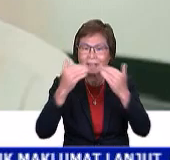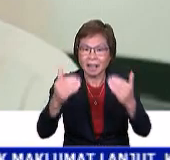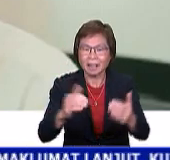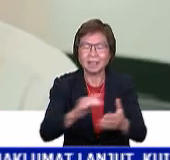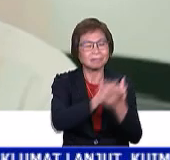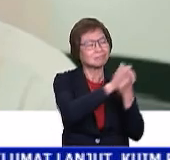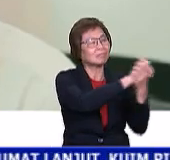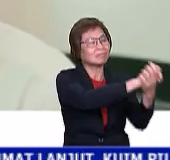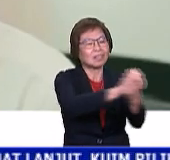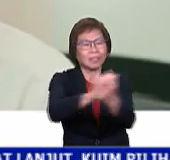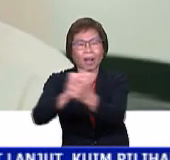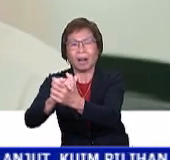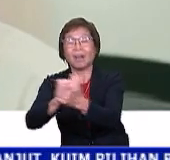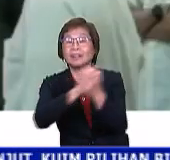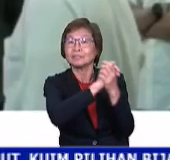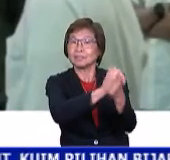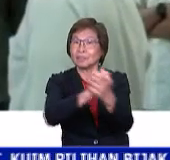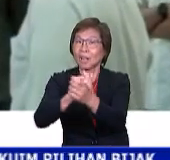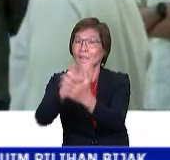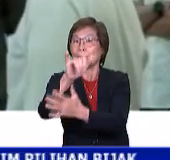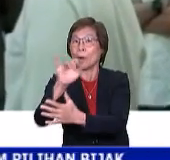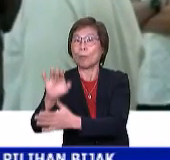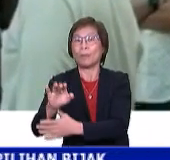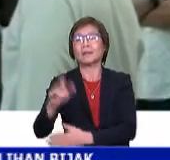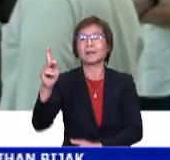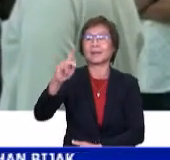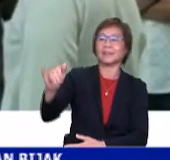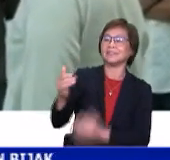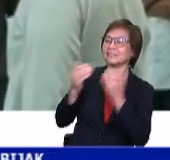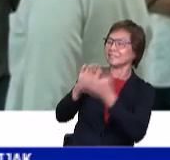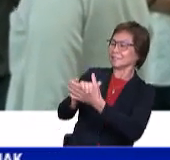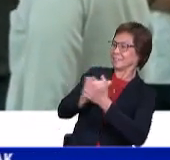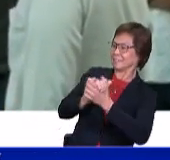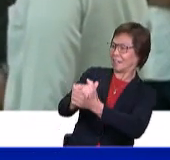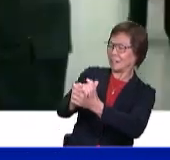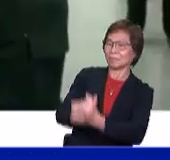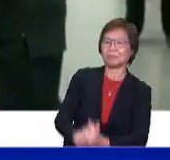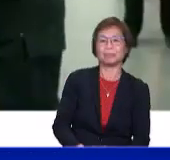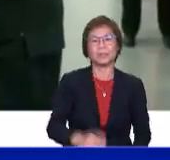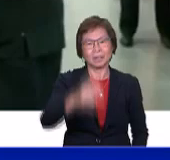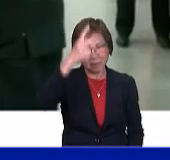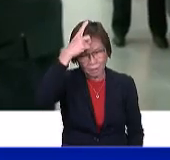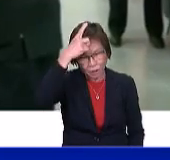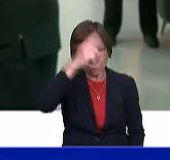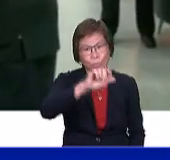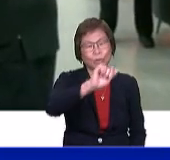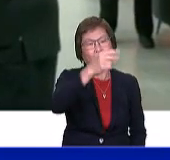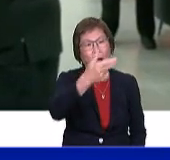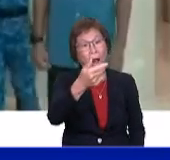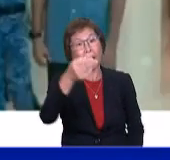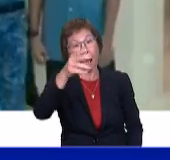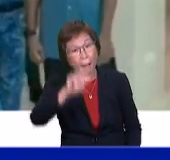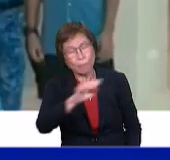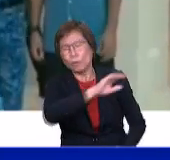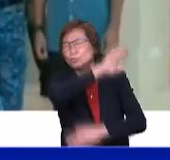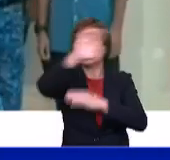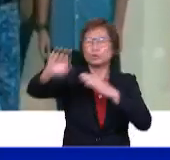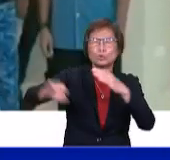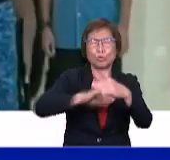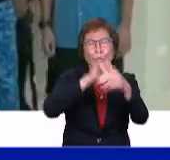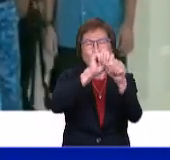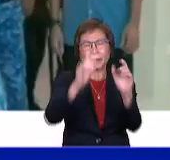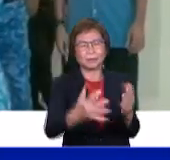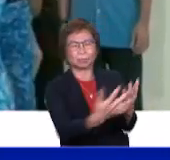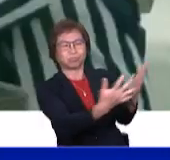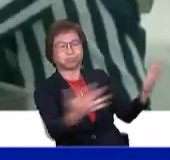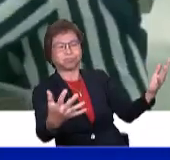saya ucapkan kepada Yang Berhormat Saudara Khairi Jamaluddin, Yang Berhormat Datuk Seri Adham Baba, semua petugas